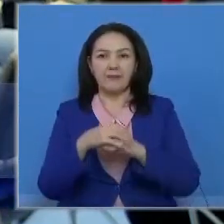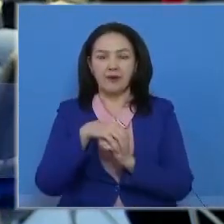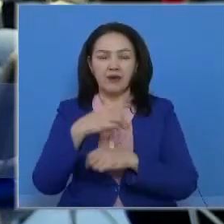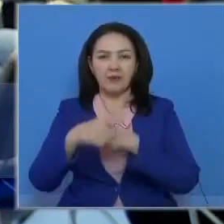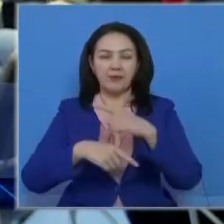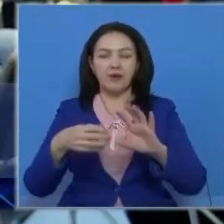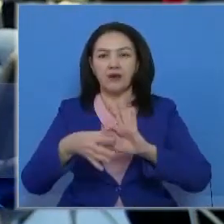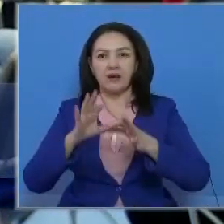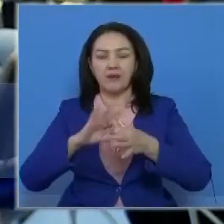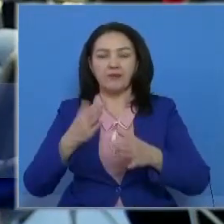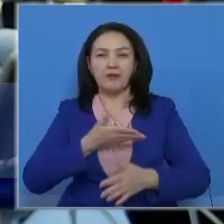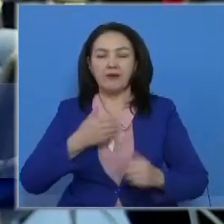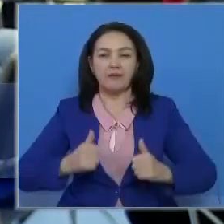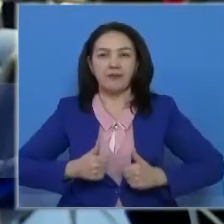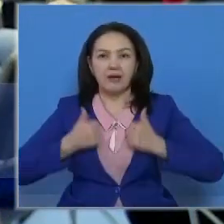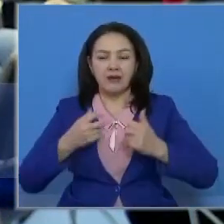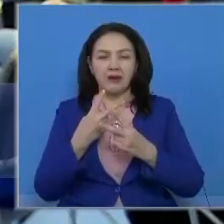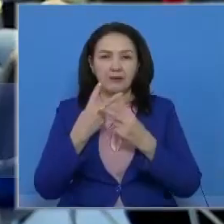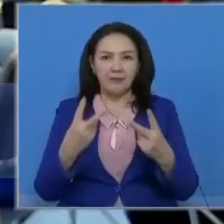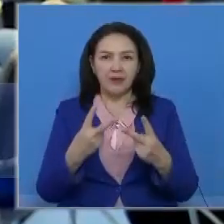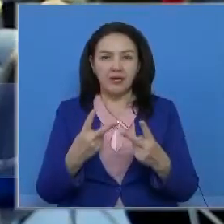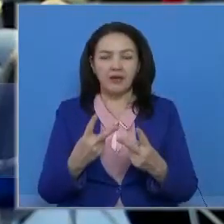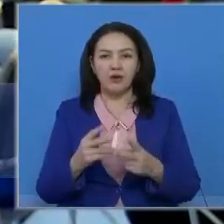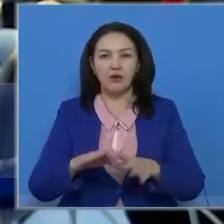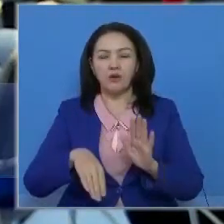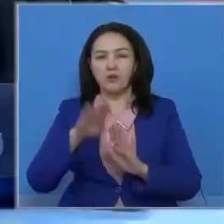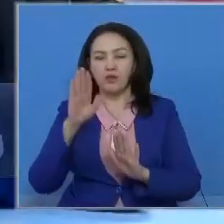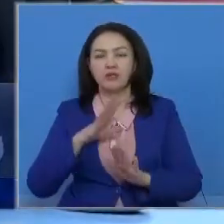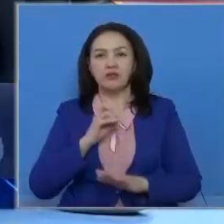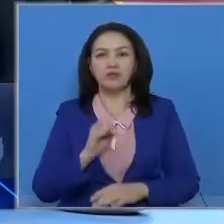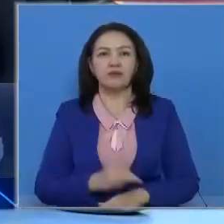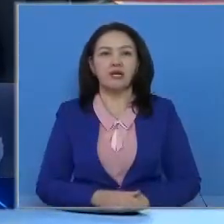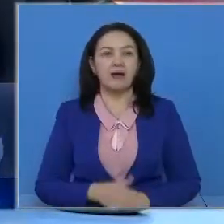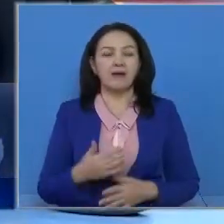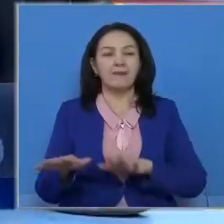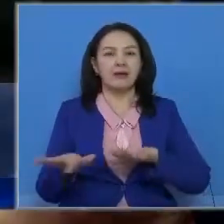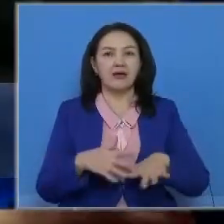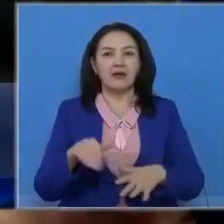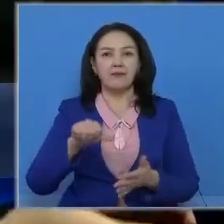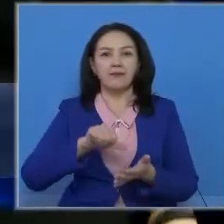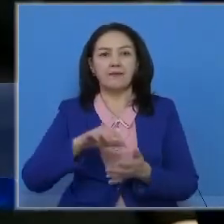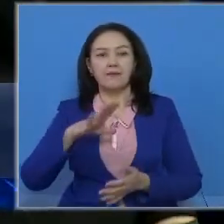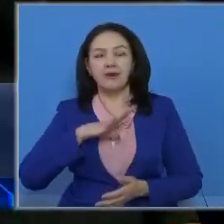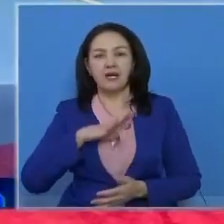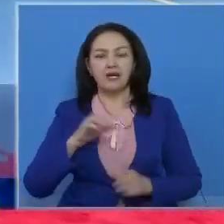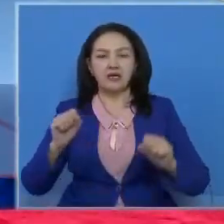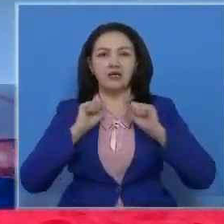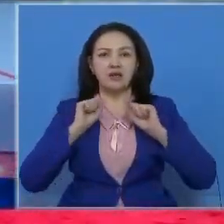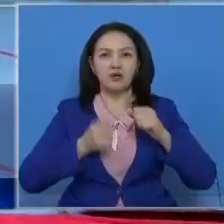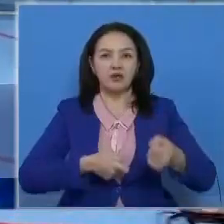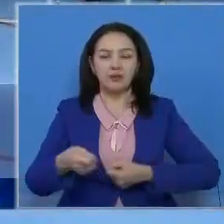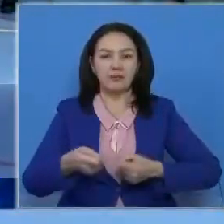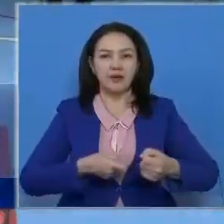будущей Олимпиаде мы постараемся показать не менее лучший результат. На торжественном мероприятии присутствовали ветераны спорта,